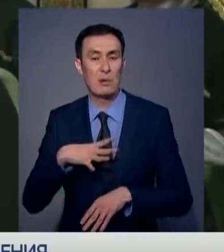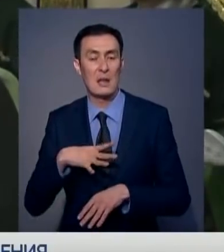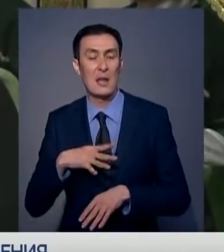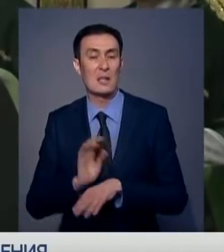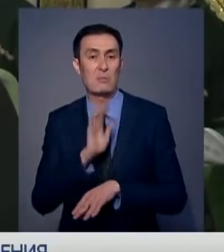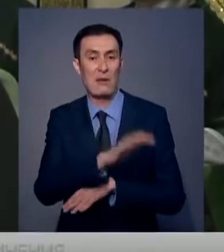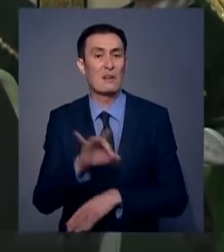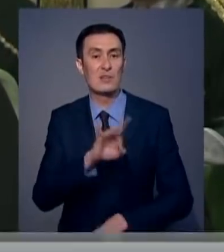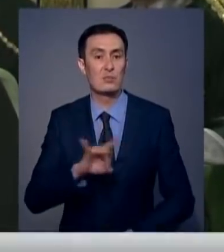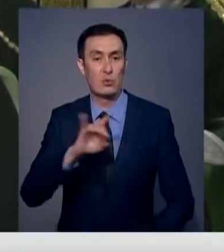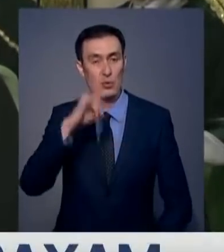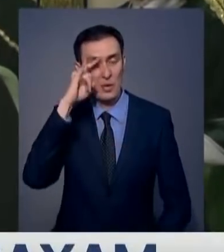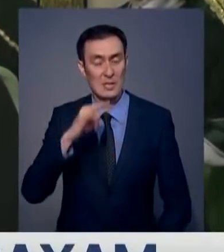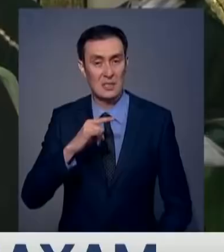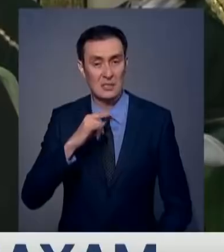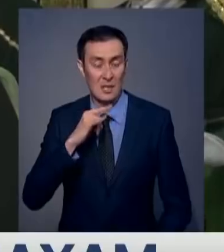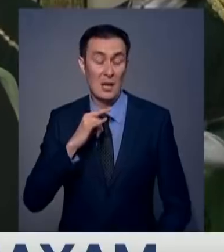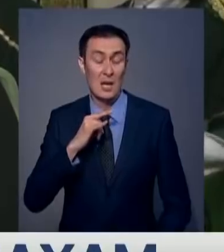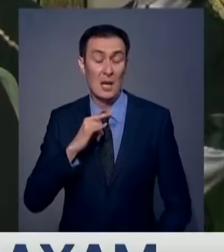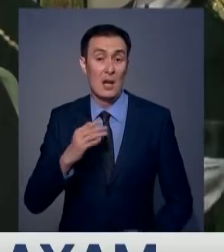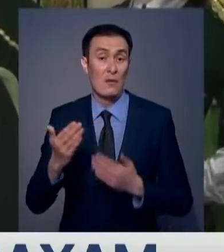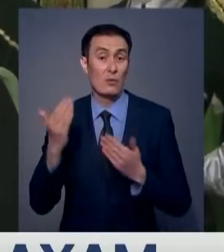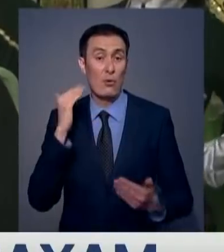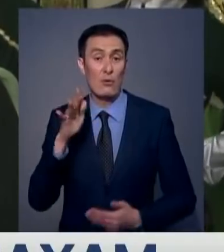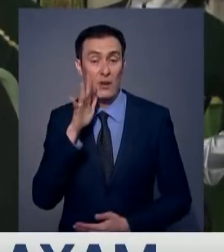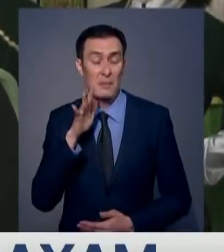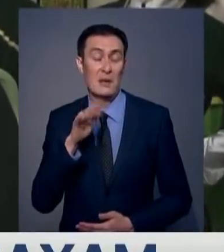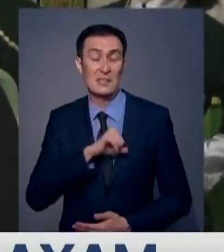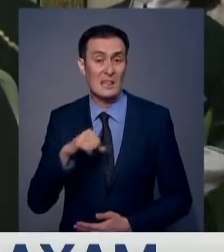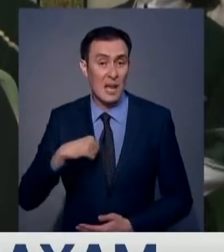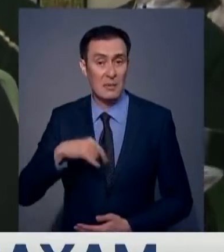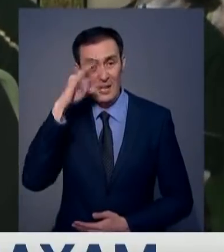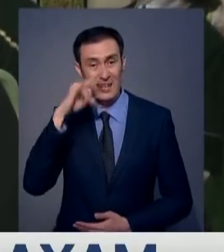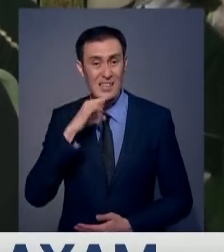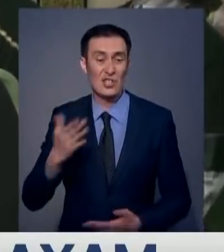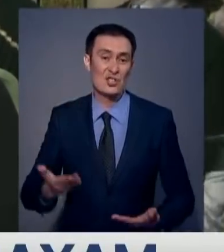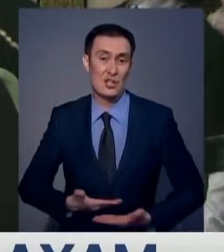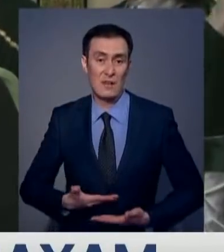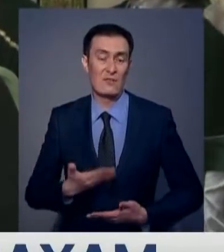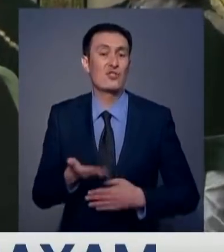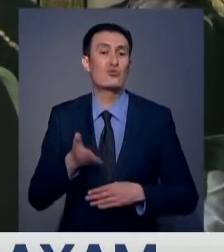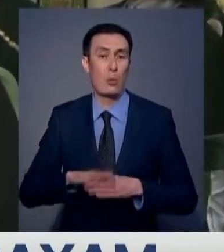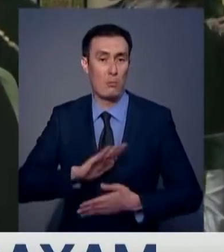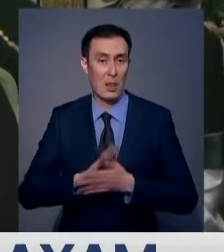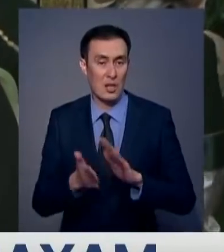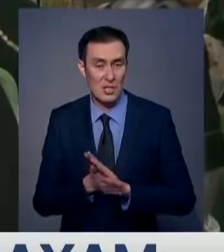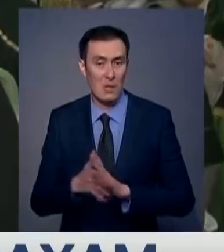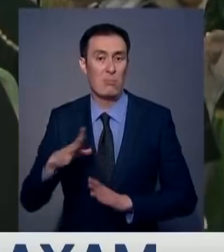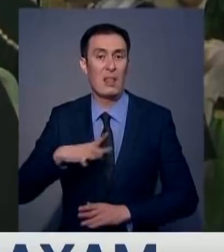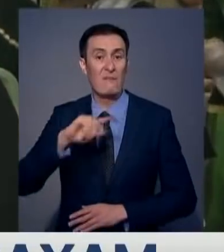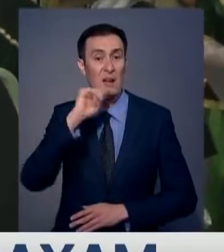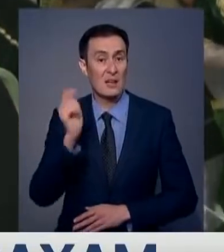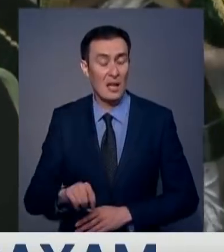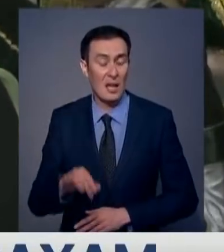в Республику Казахстан. В Казахстане в то время казахи сами были в тяжелом положении. Шла война,